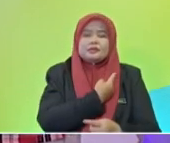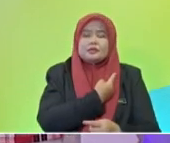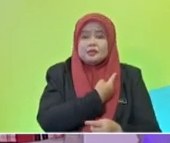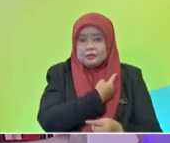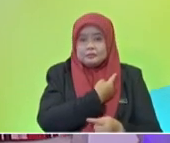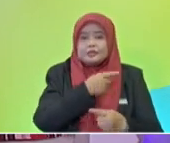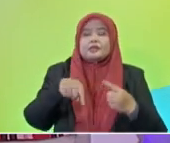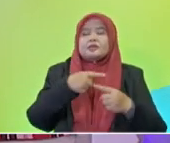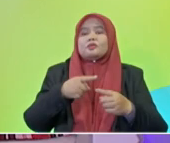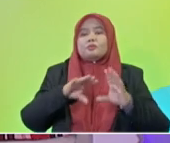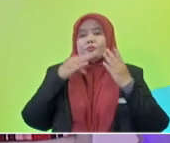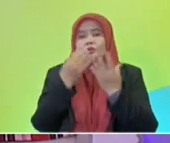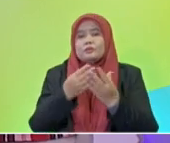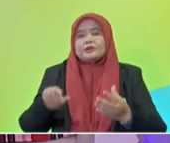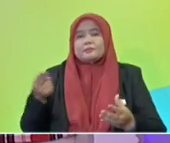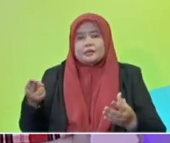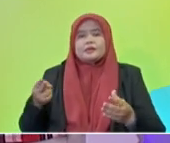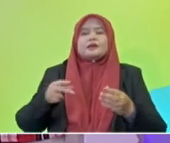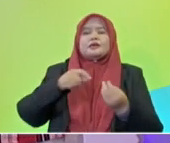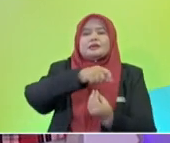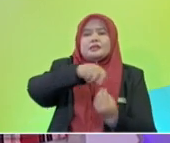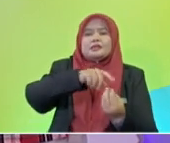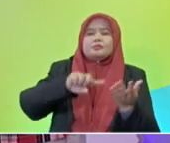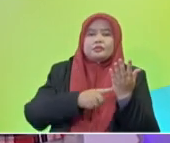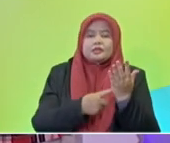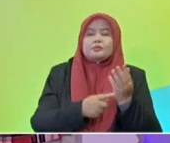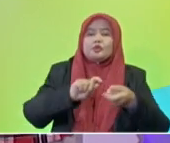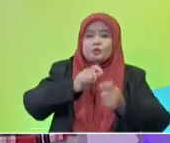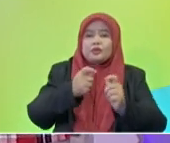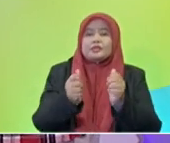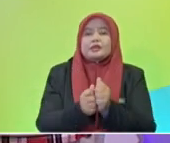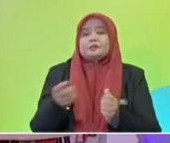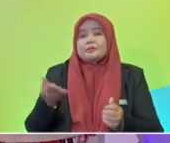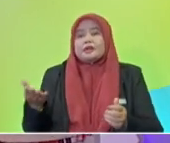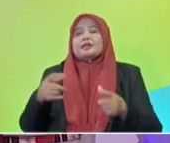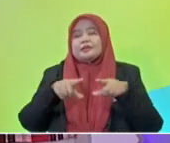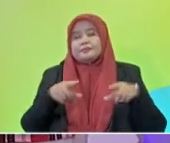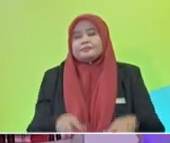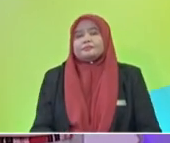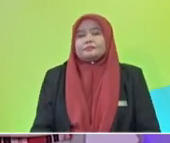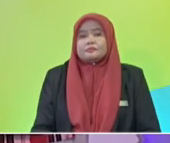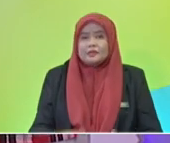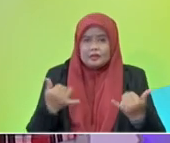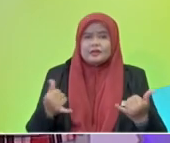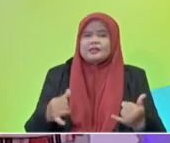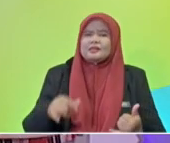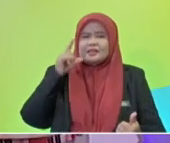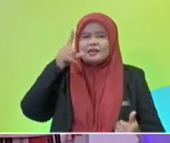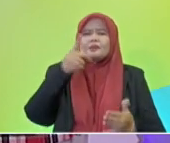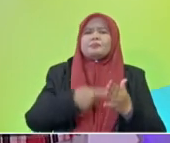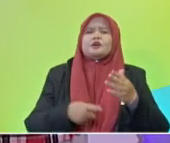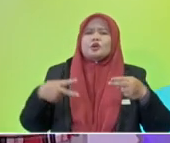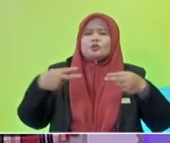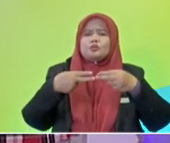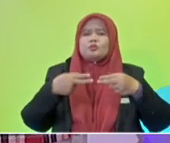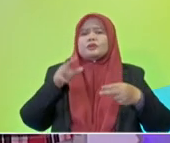barang-barang kitar semula dan kita boleh tukarkan dengan barang barang eksklusif tadi Baiklah murid-murid sekarang kita lihat apa kata hubung